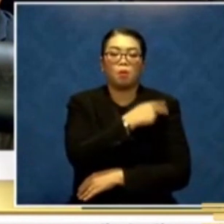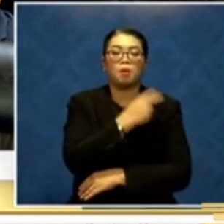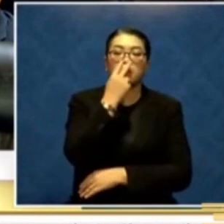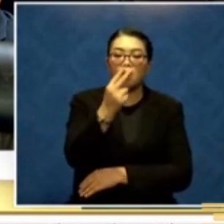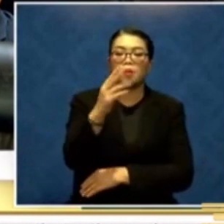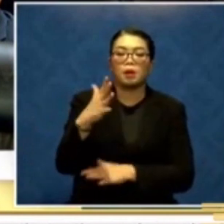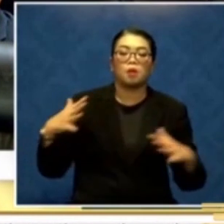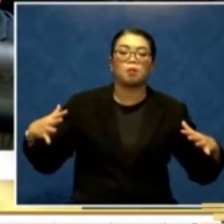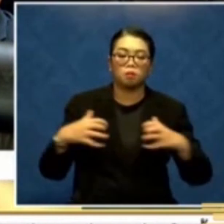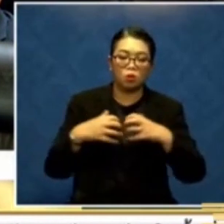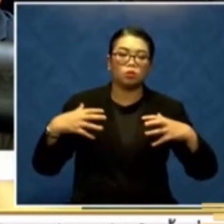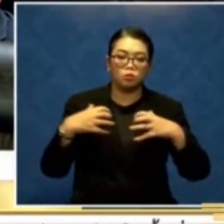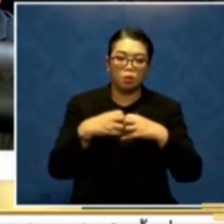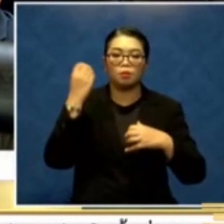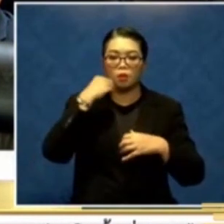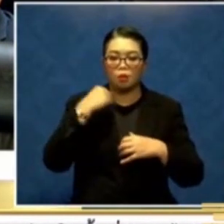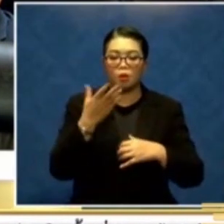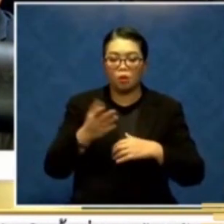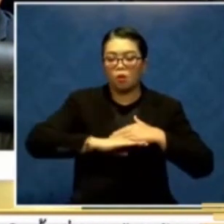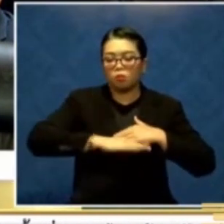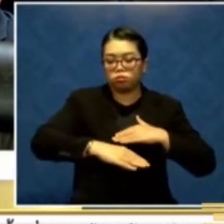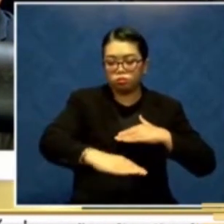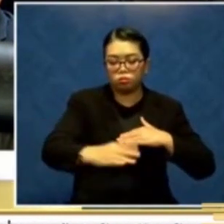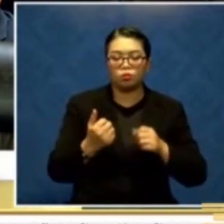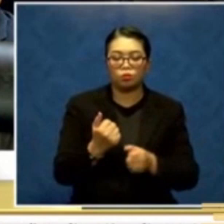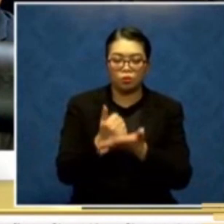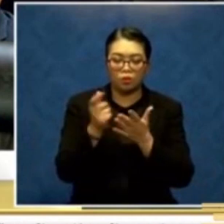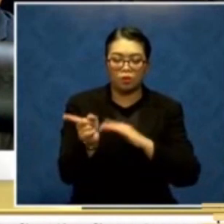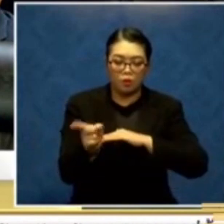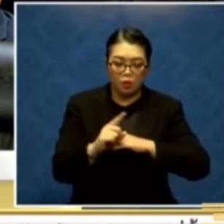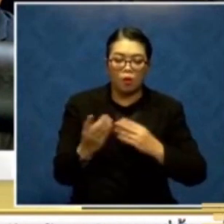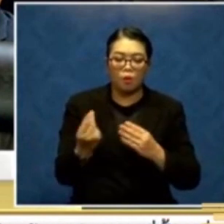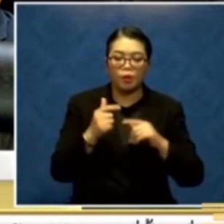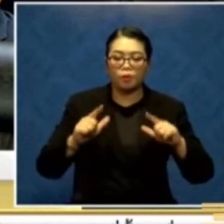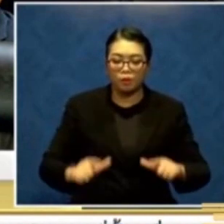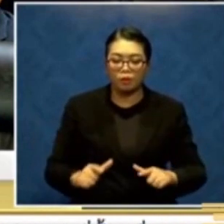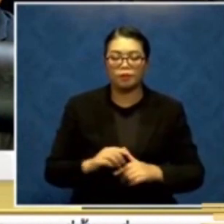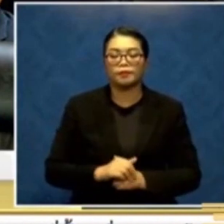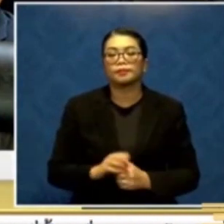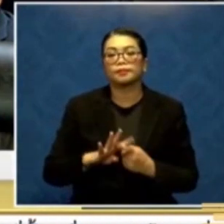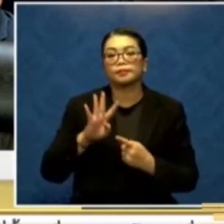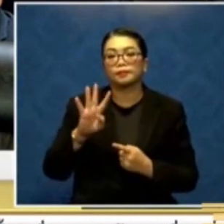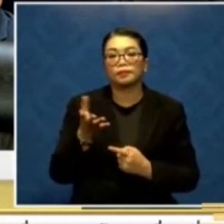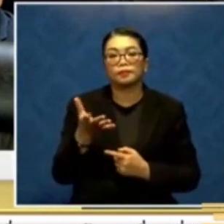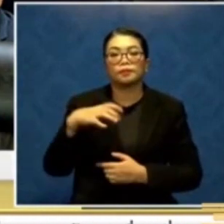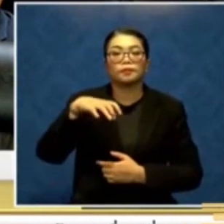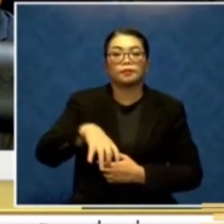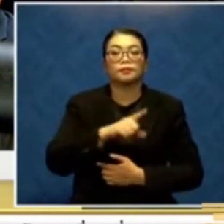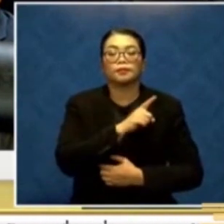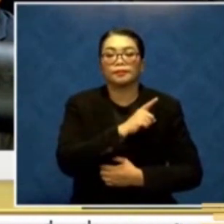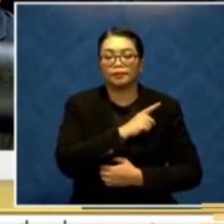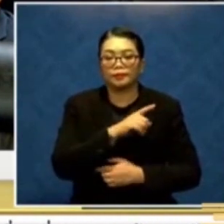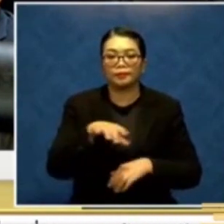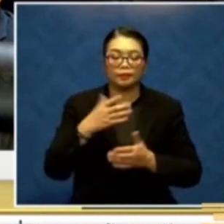สกภ Abu Lอใหหน่วยอนที่เกี่ยวข้องยใลไขดดulfนเรื่ที่สี่ขอใหหนวยอนที่เกี่ยวข้อง